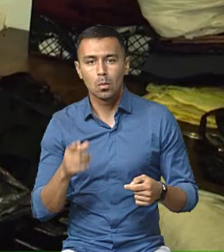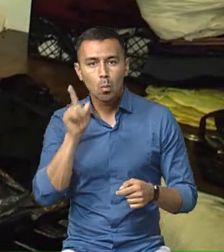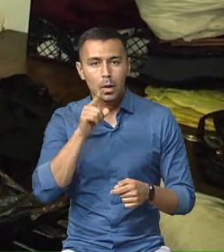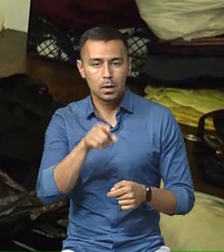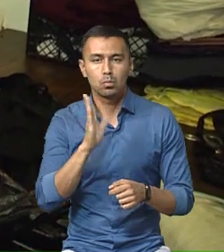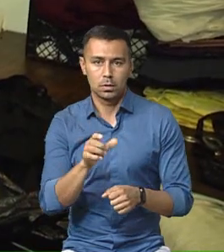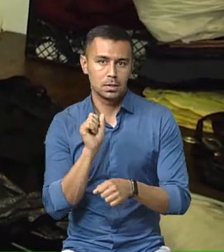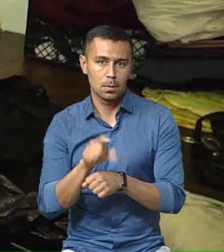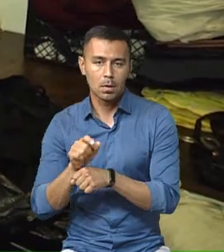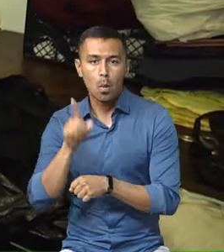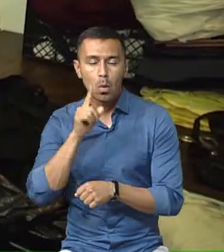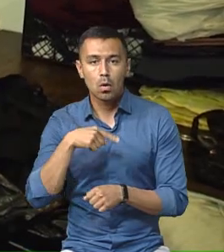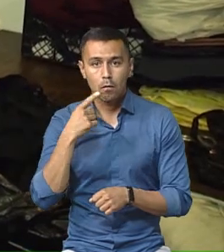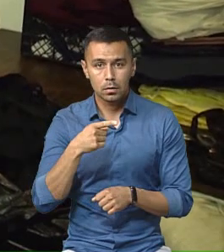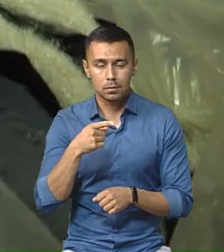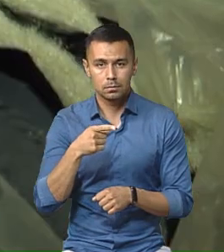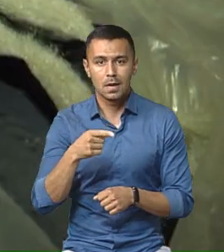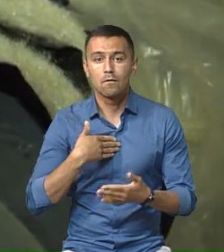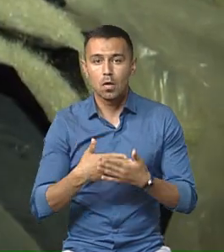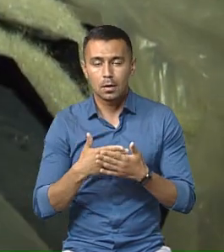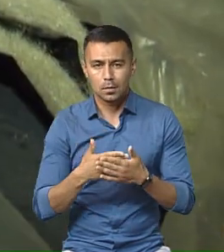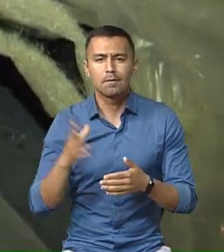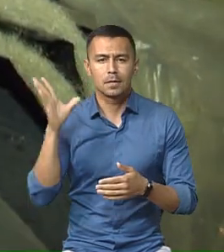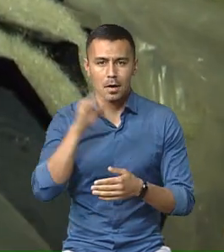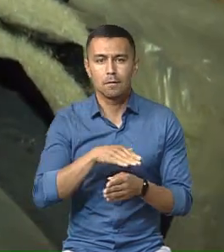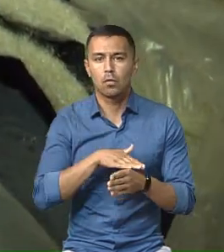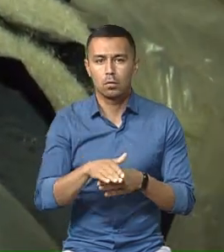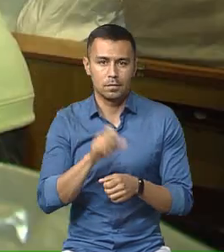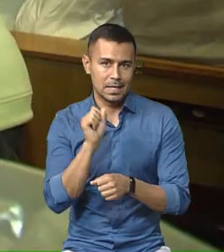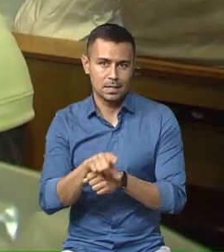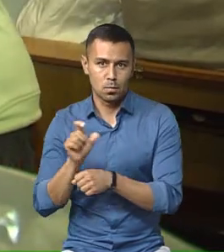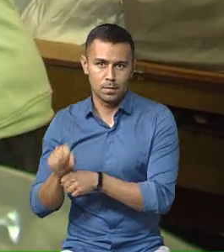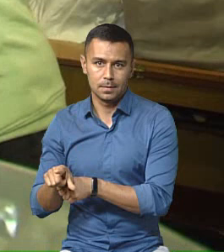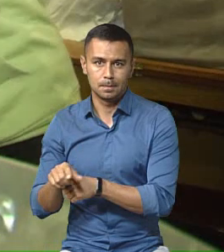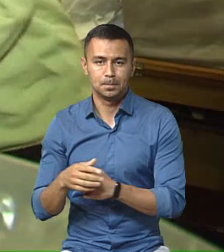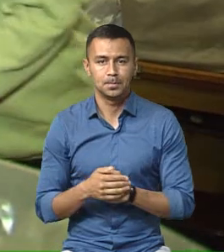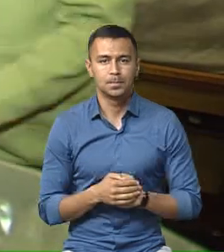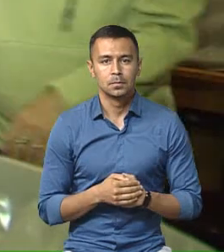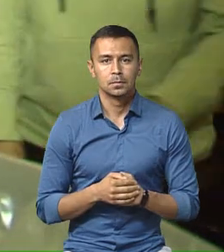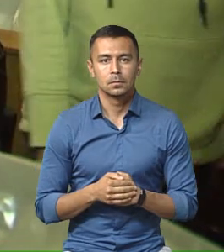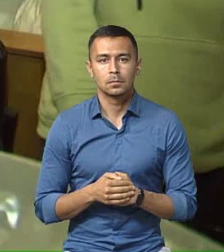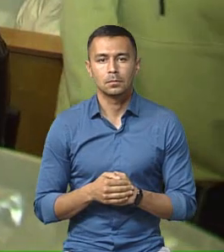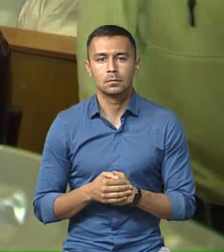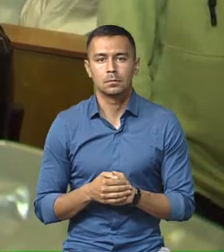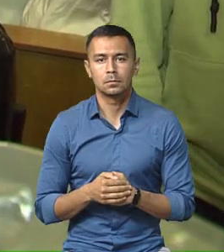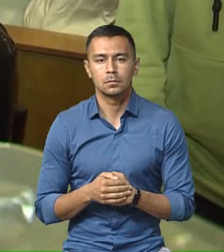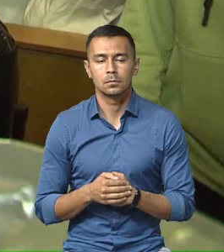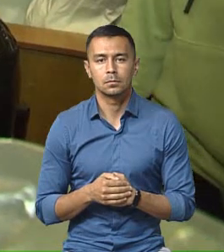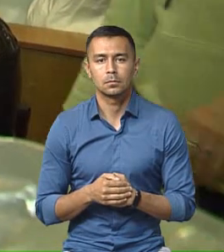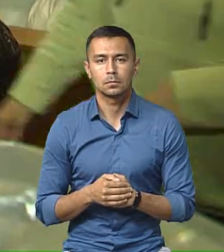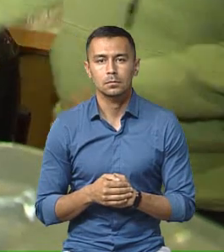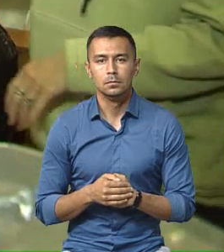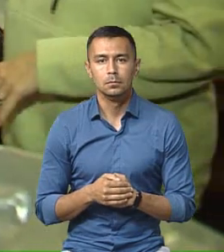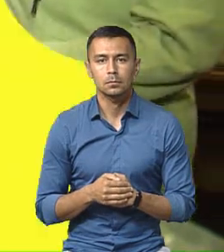їх замовлятимуть. А поки, каже Тетяна, волонтерки заледве встигають виконувати замовлення. Світлана Поробок, Дем'ян Цегольник. Новини на Суспільному.